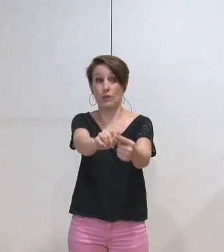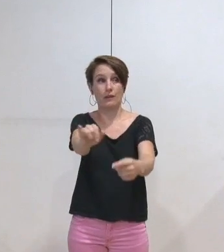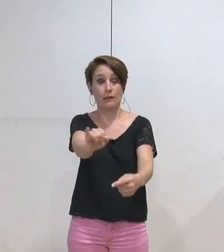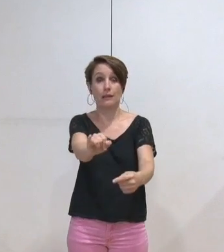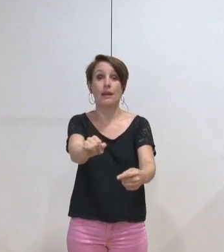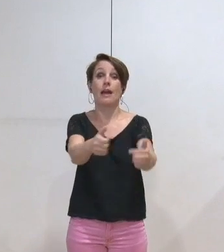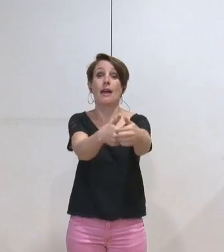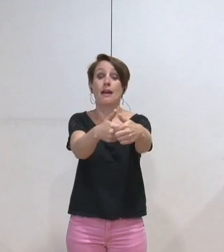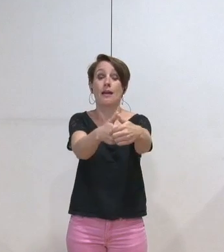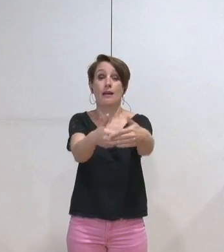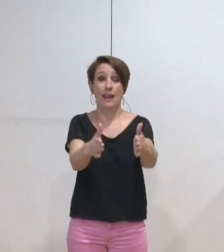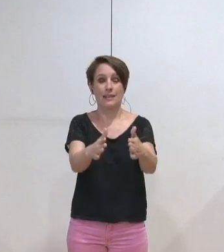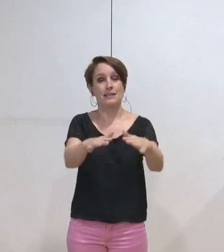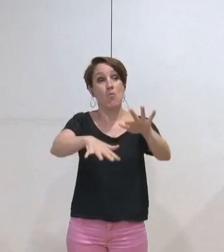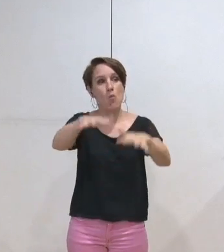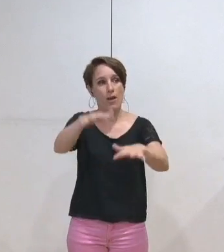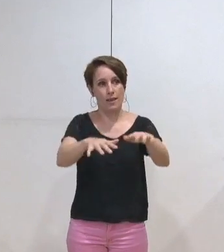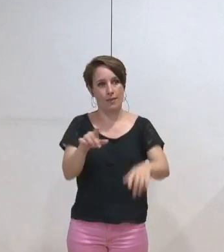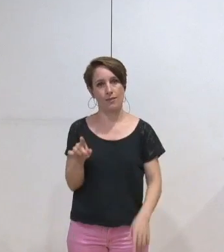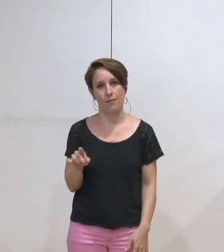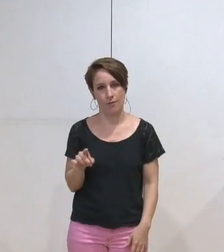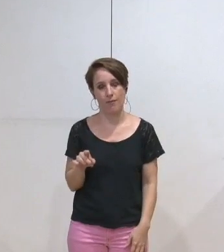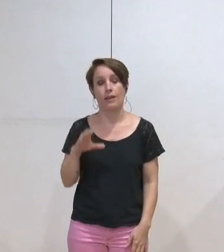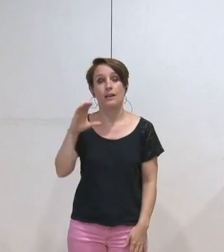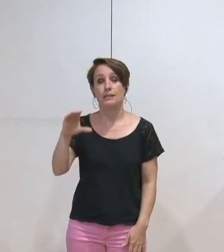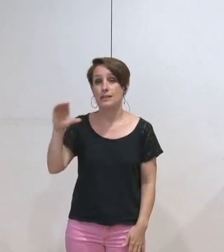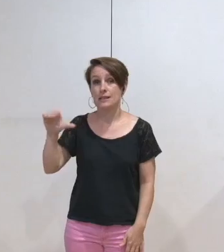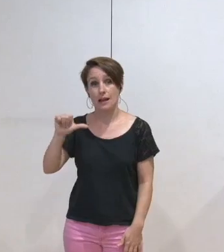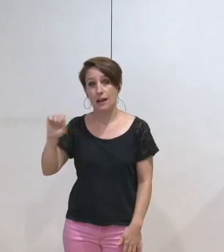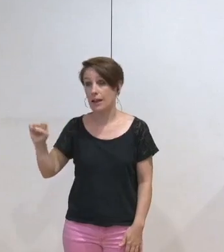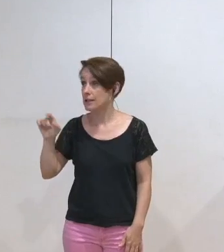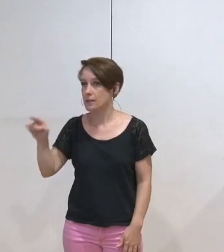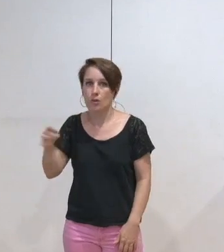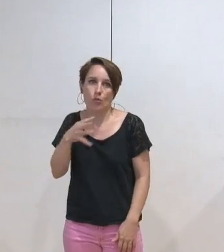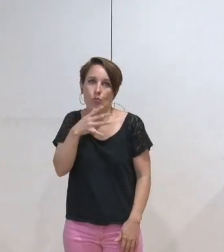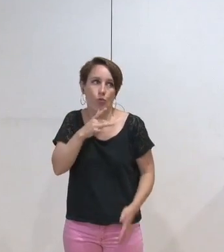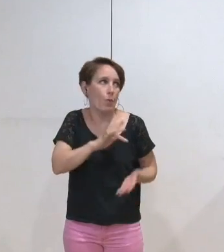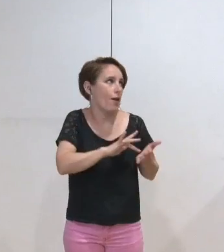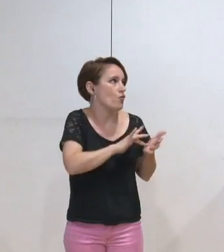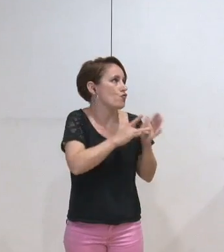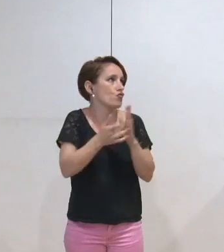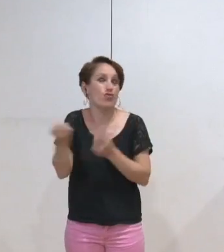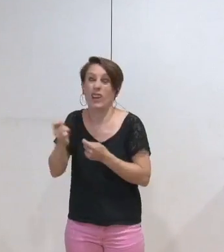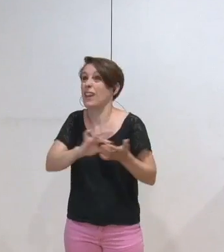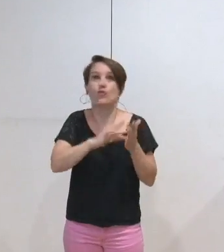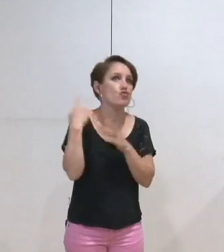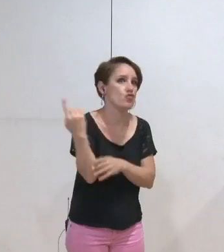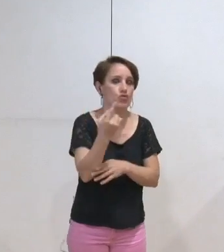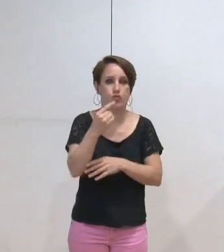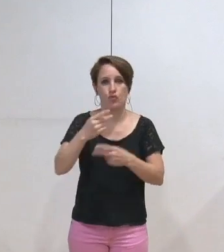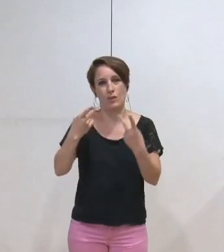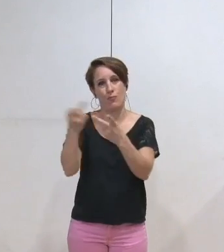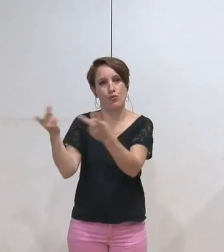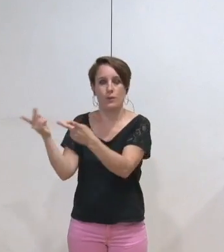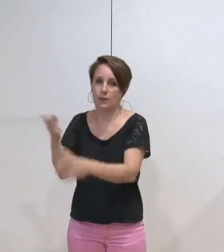CCAS ne doit pas répondre à lui tout seul à à tous les problèmes de tous les publics et cette politique